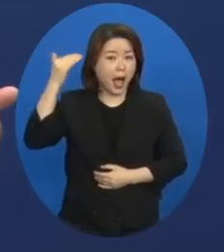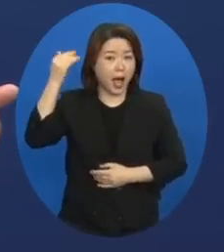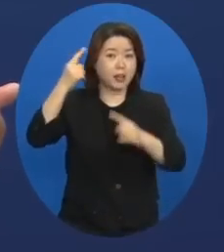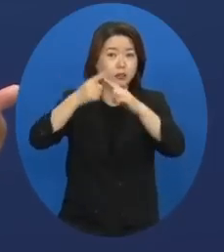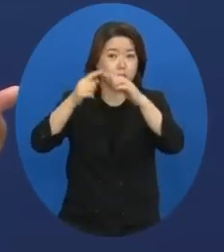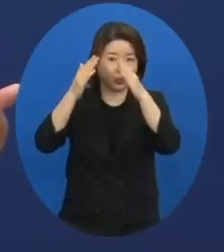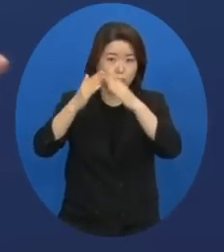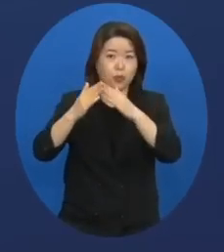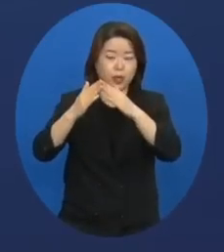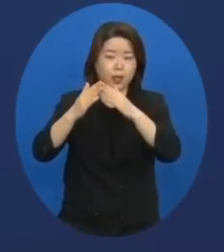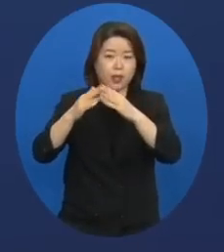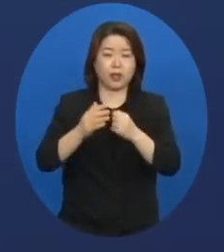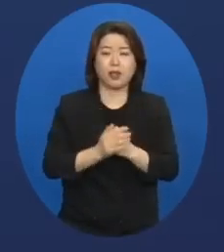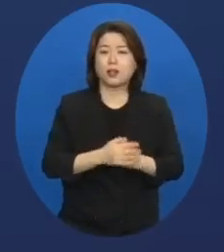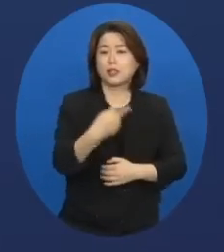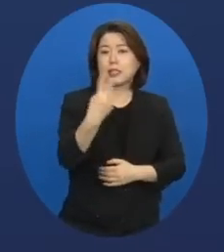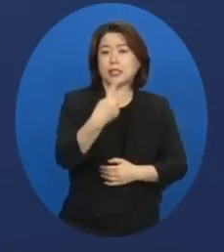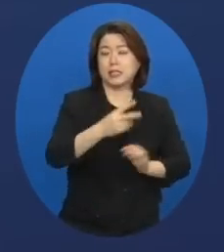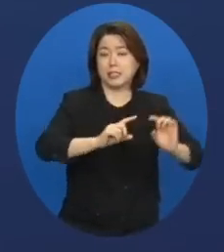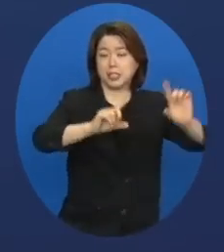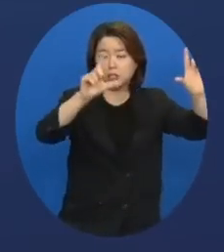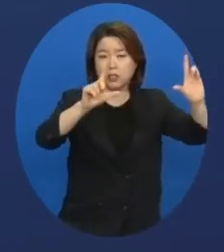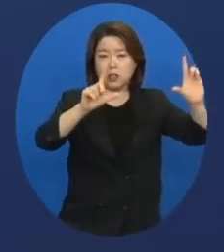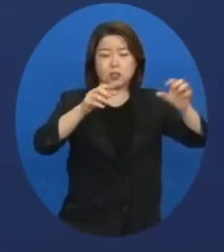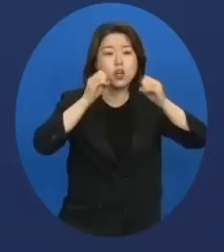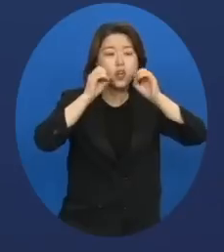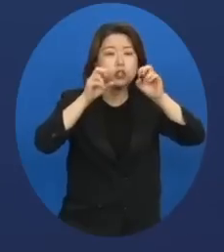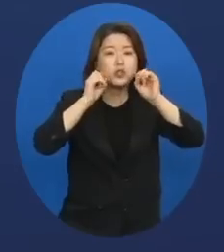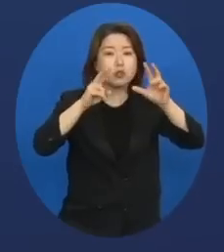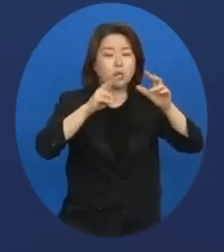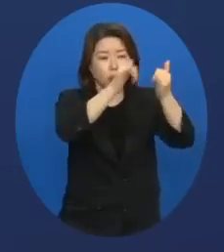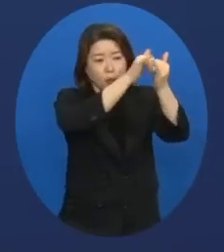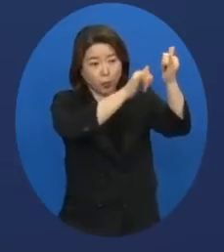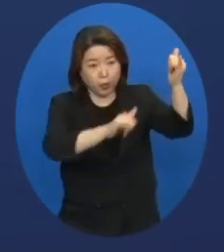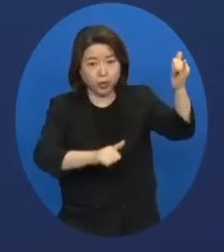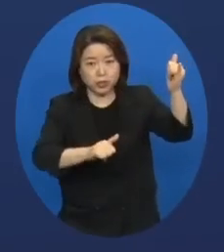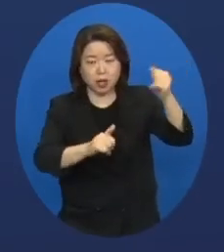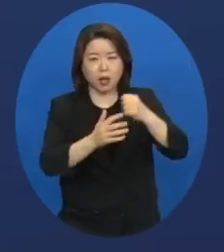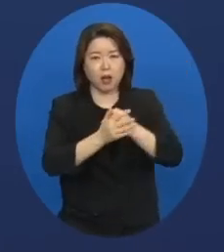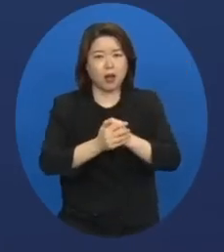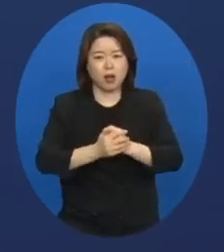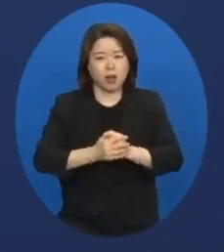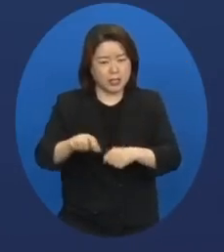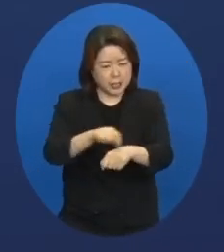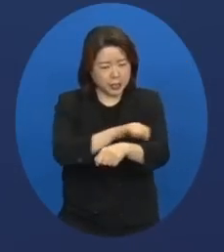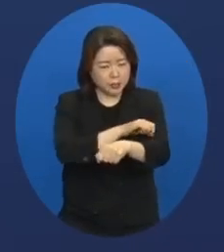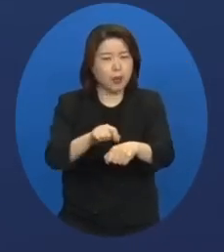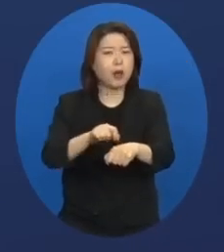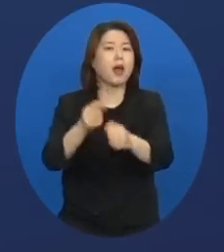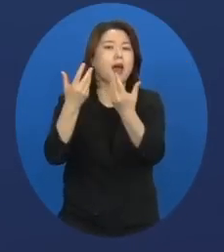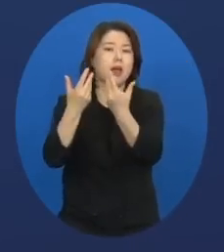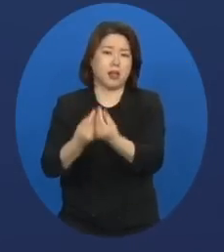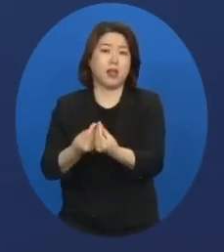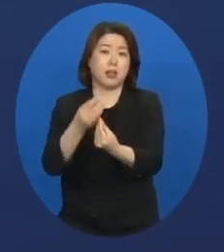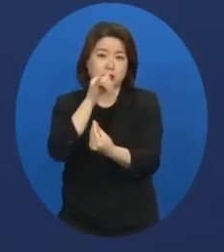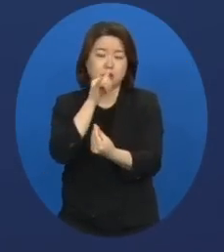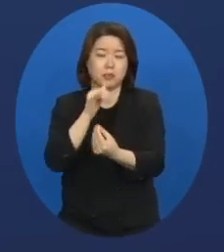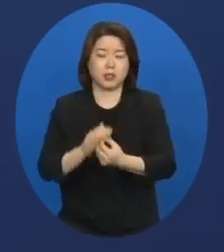교회는 2000년 선교 역사상 참 유례를 찾아보기 어려운 특별한 케이스라고들